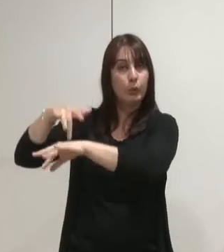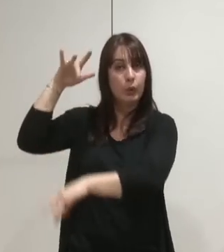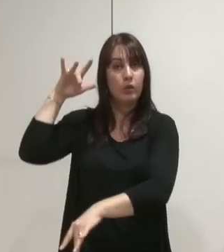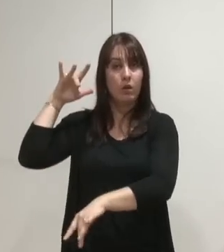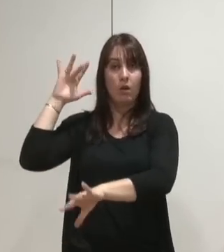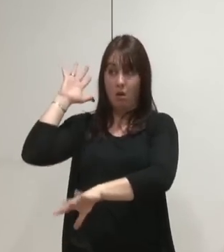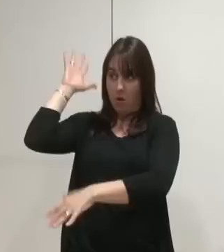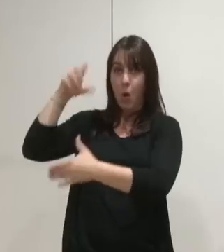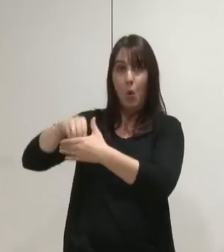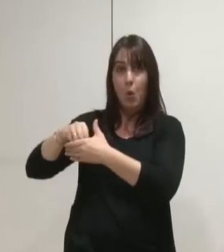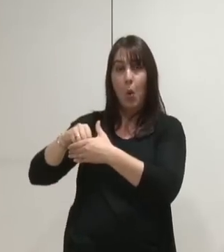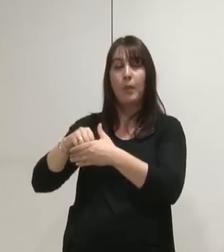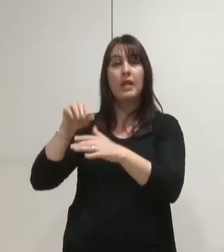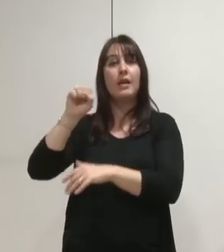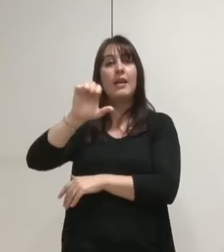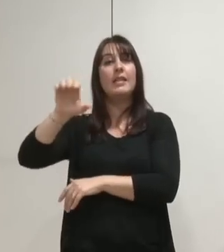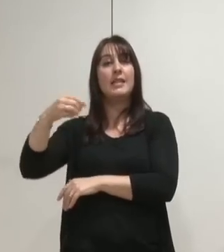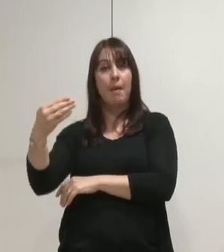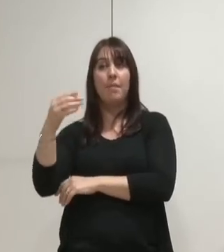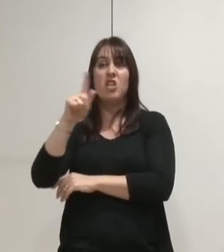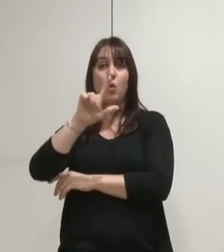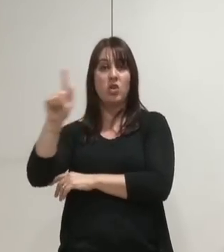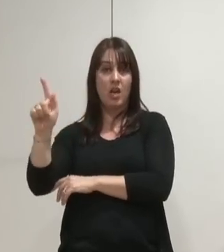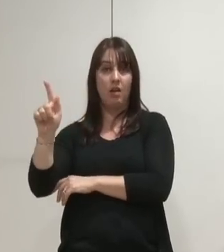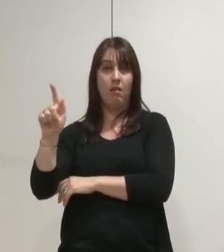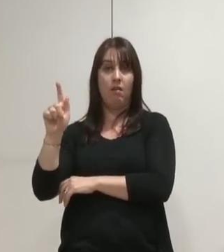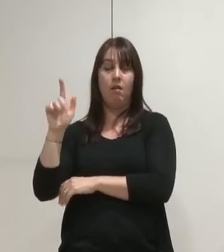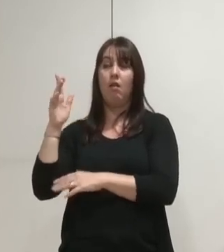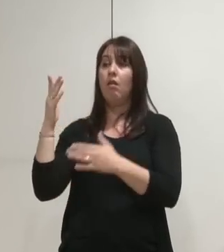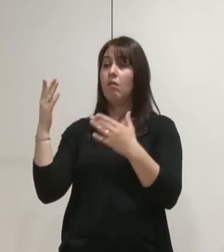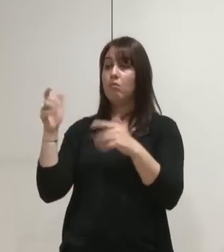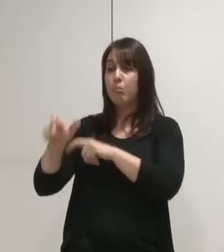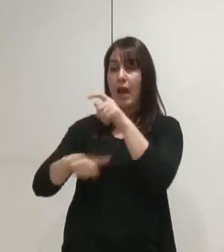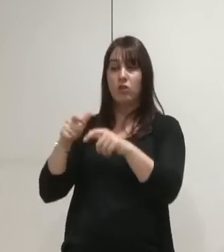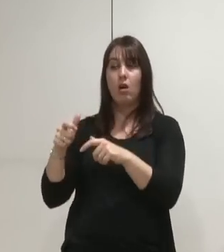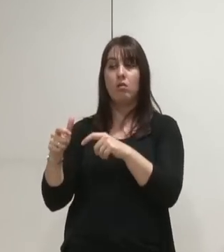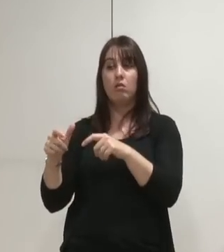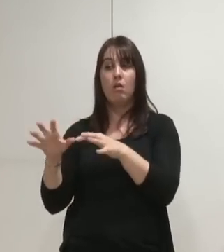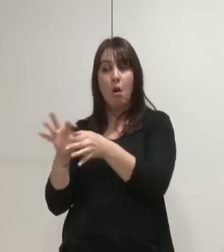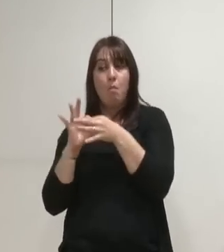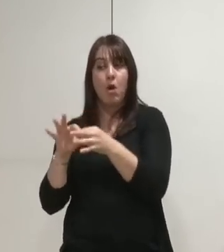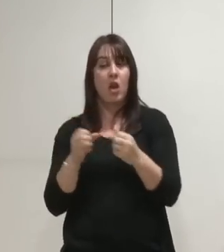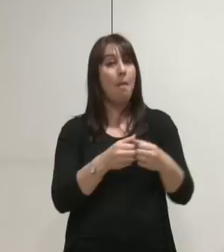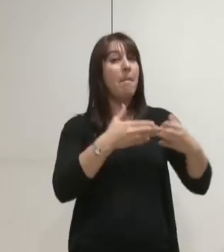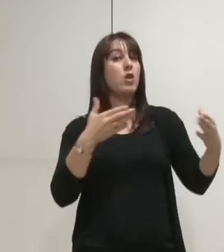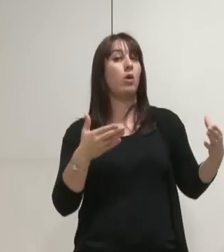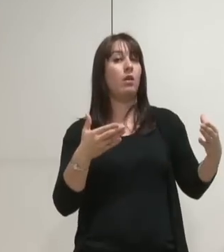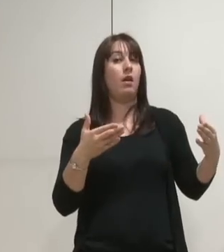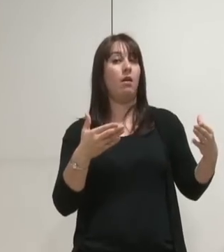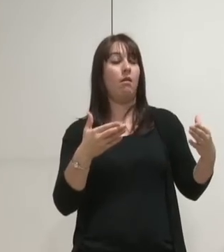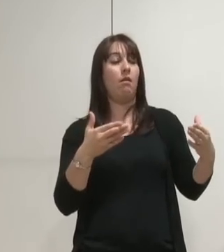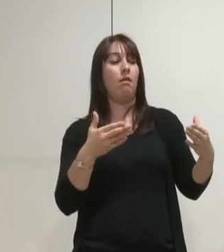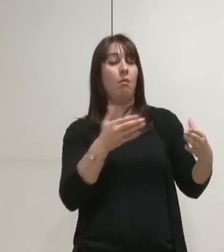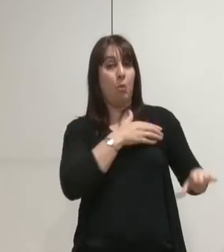campagne à propos de la cgeg par des personnes proches ou membres de l'actuelle majorité municipale